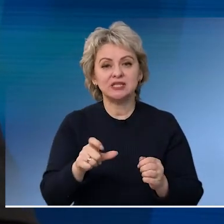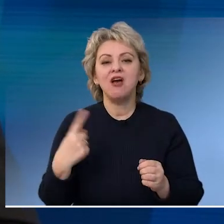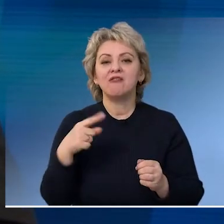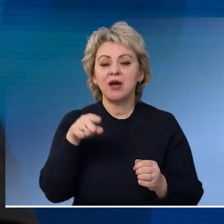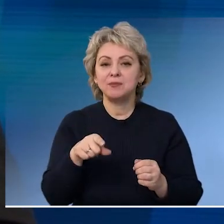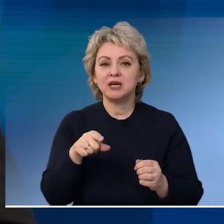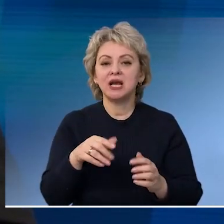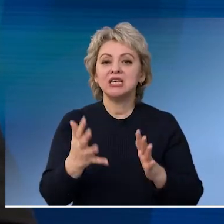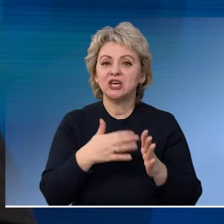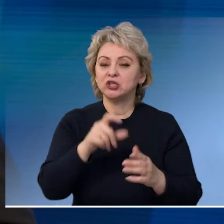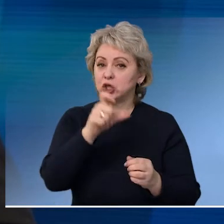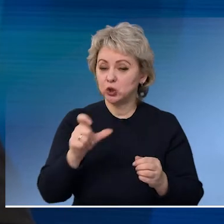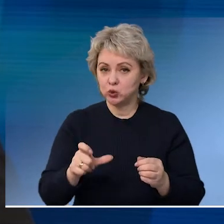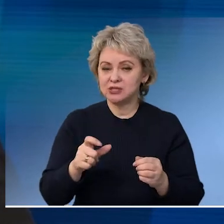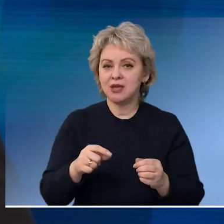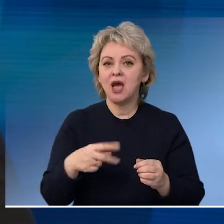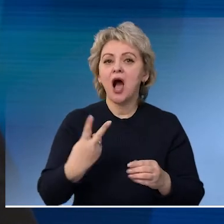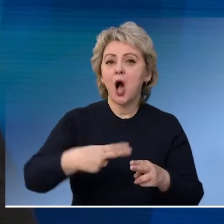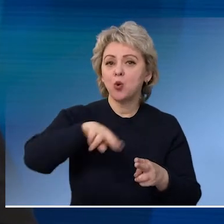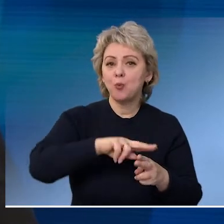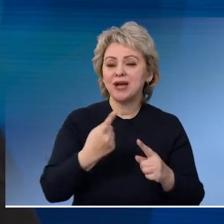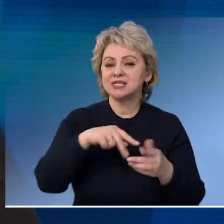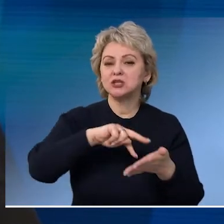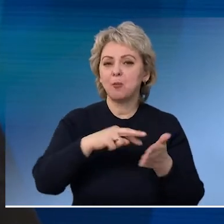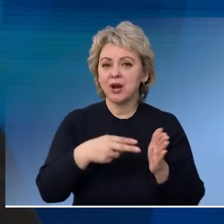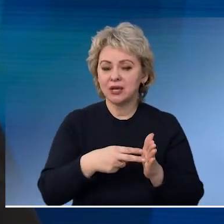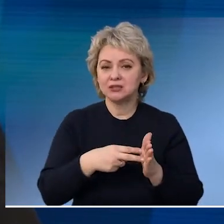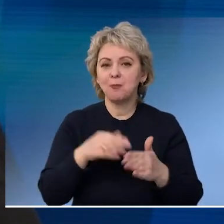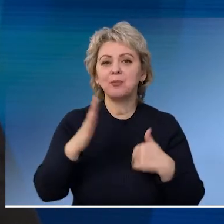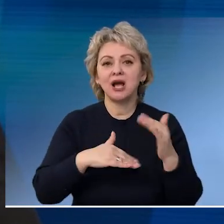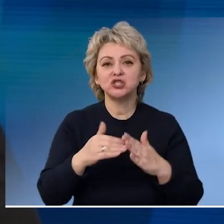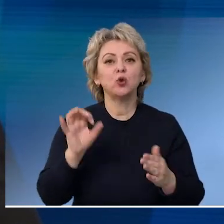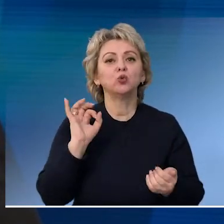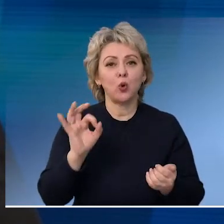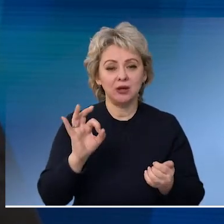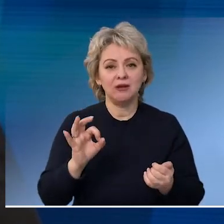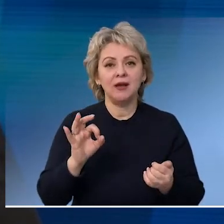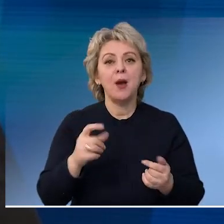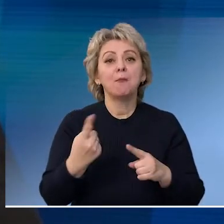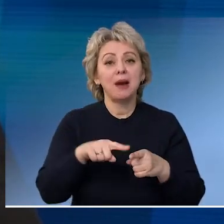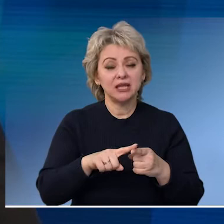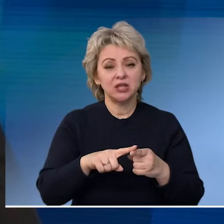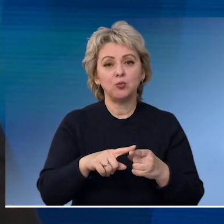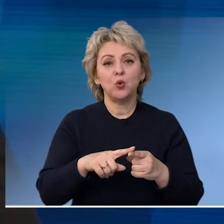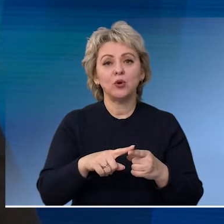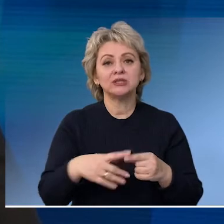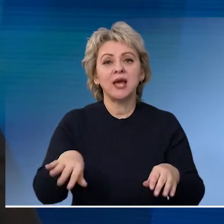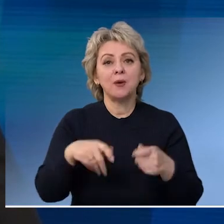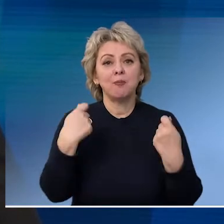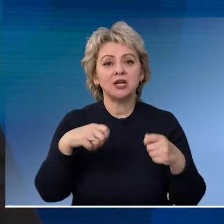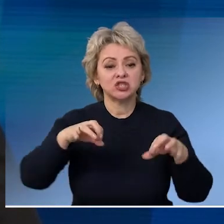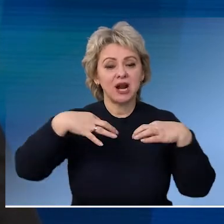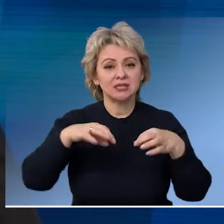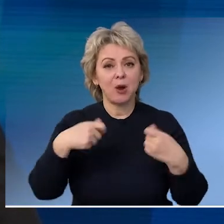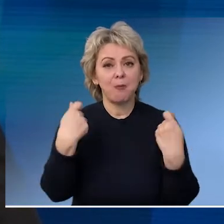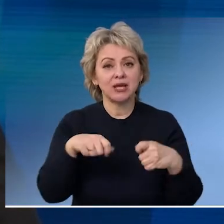граждан, во-первых, население недостаточно, во-вторых, окупаемость этого проекта практически нулевая. Угу. Именно поэтому мобильная